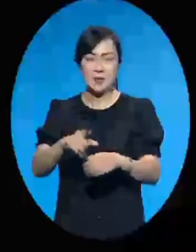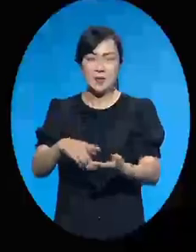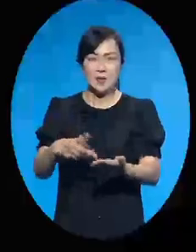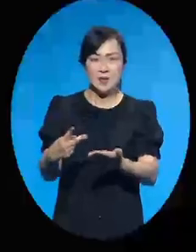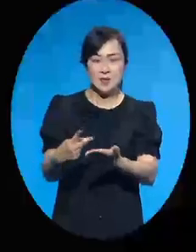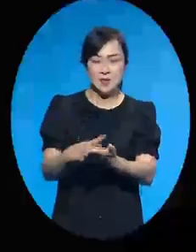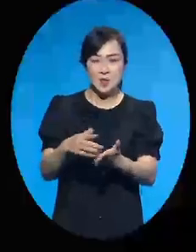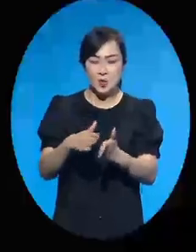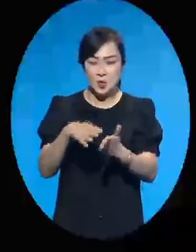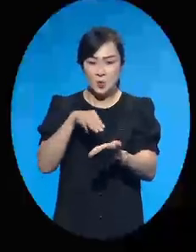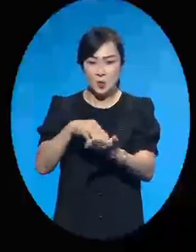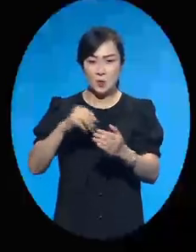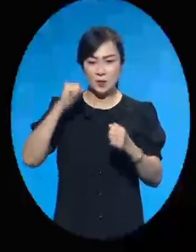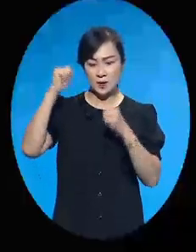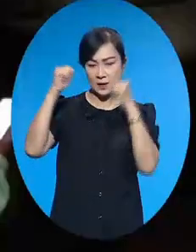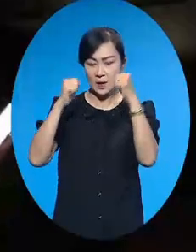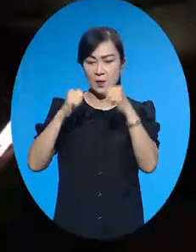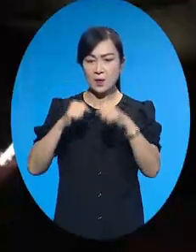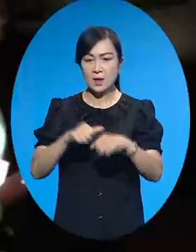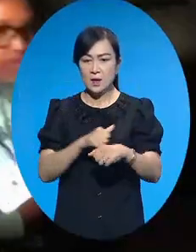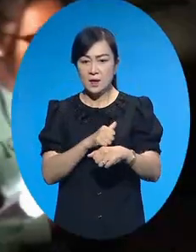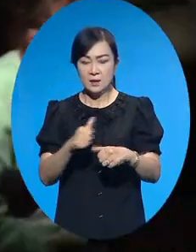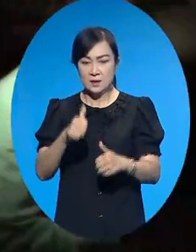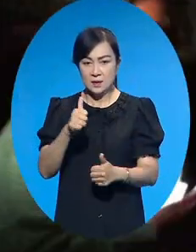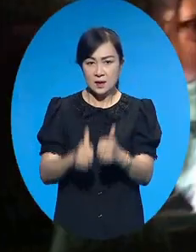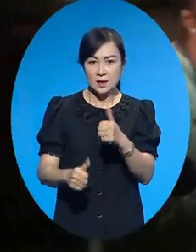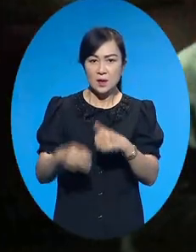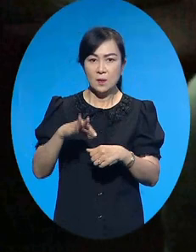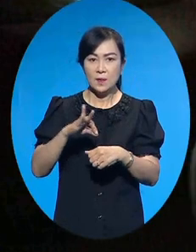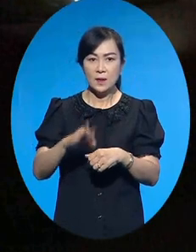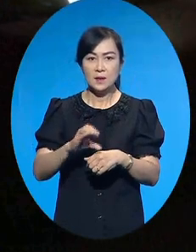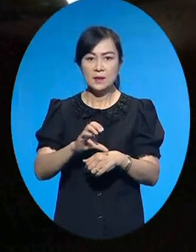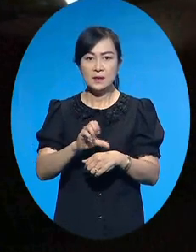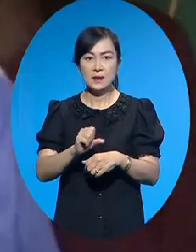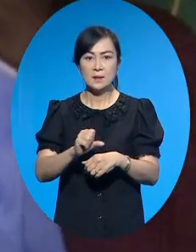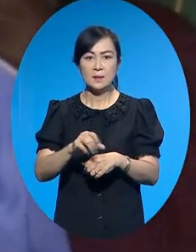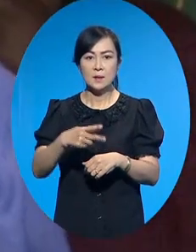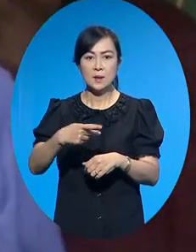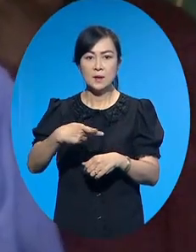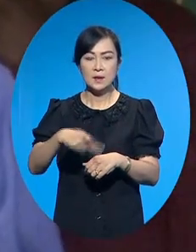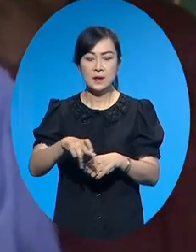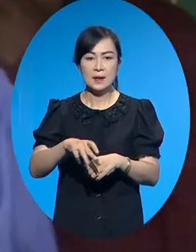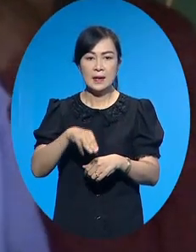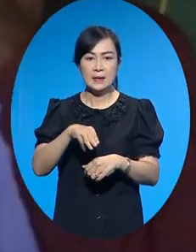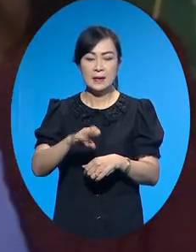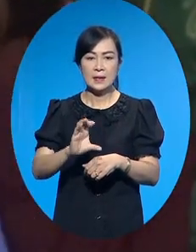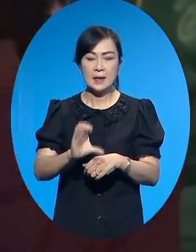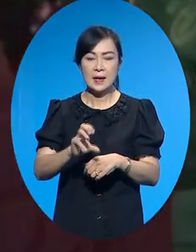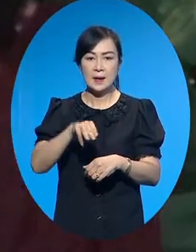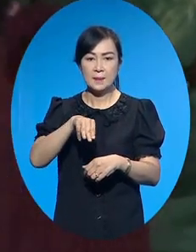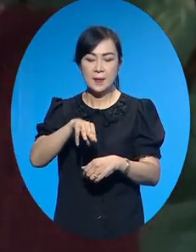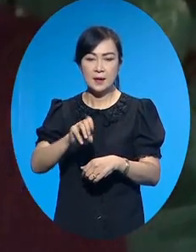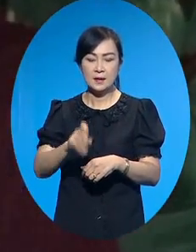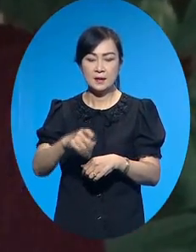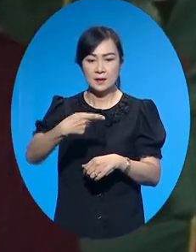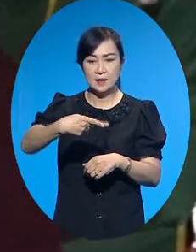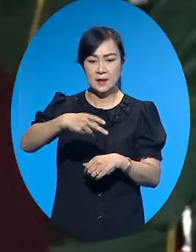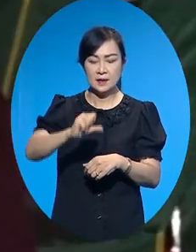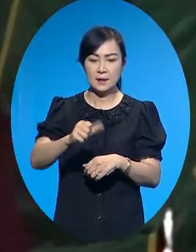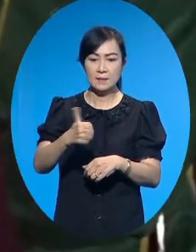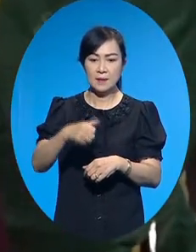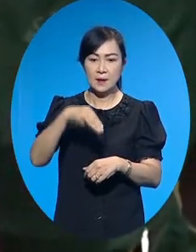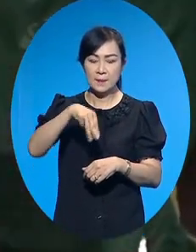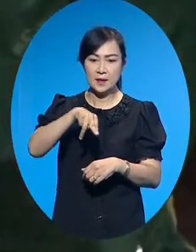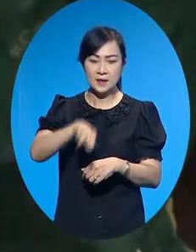kiện đa môn thể thao, bao gồm các vận động viên từ Mauritius, Seychelles, Comoros, Madagascar, Mayotte, Réunion và